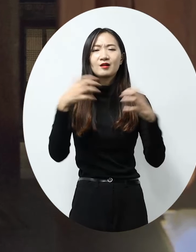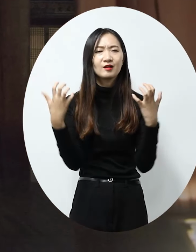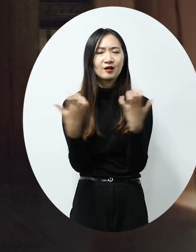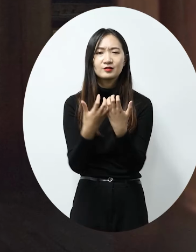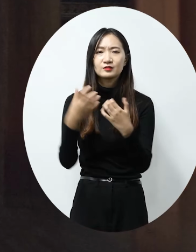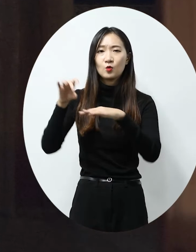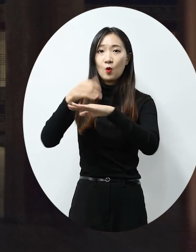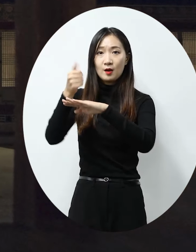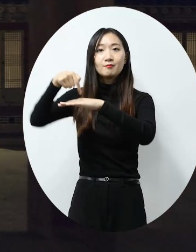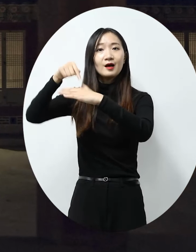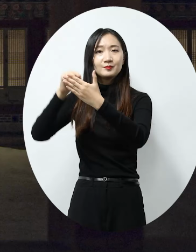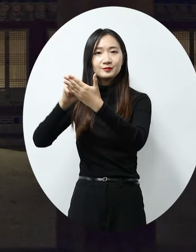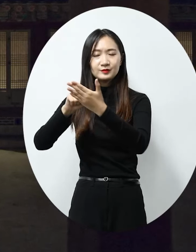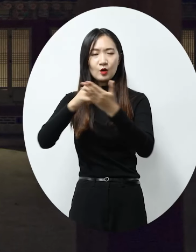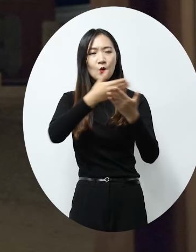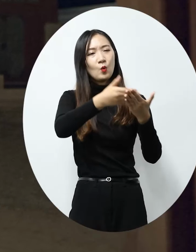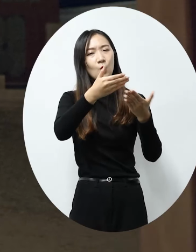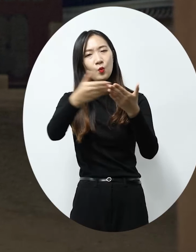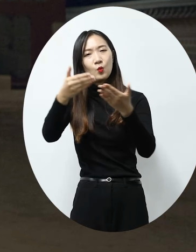아로 새겨져 있습니다